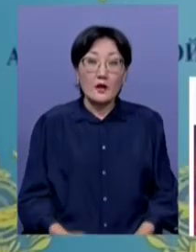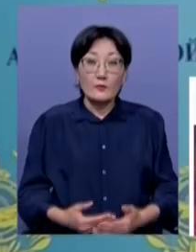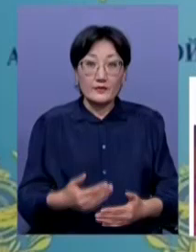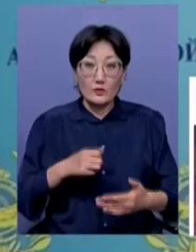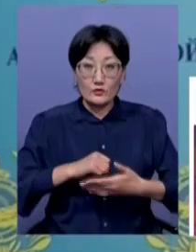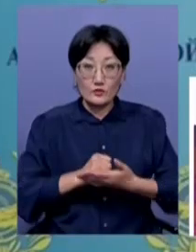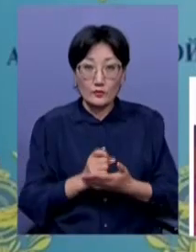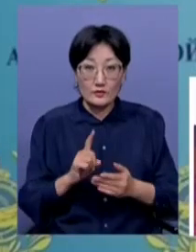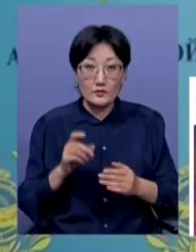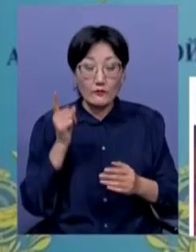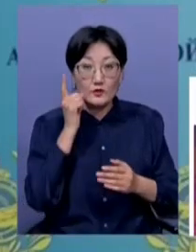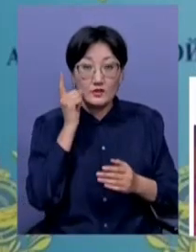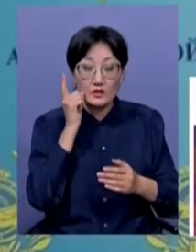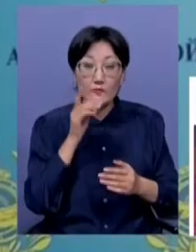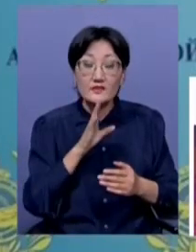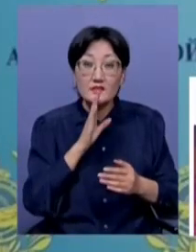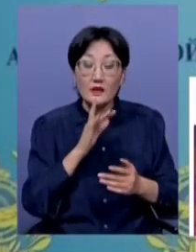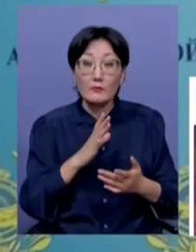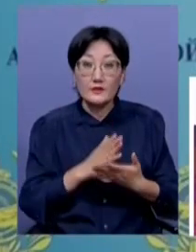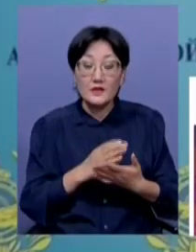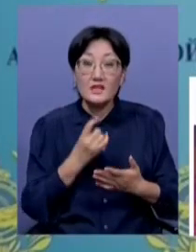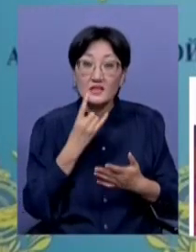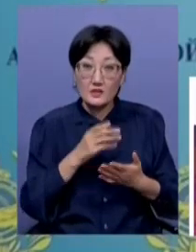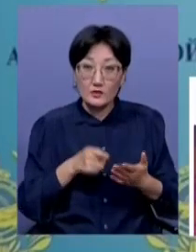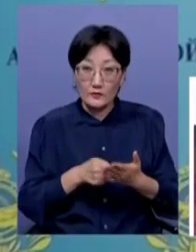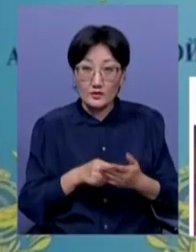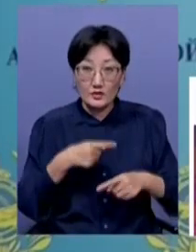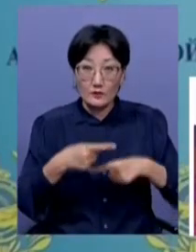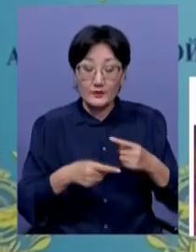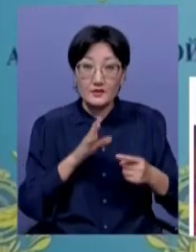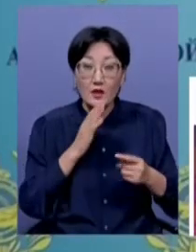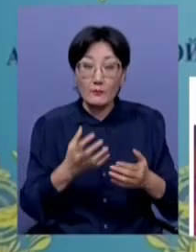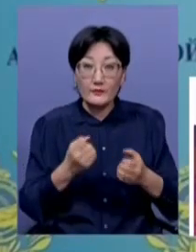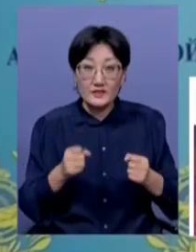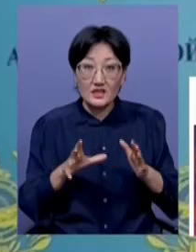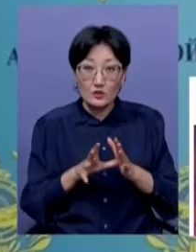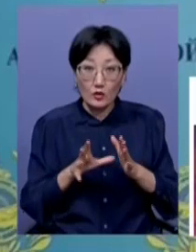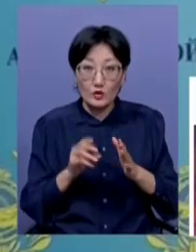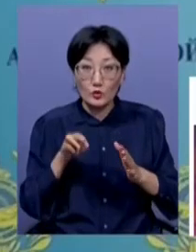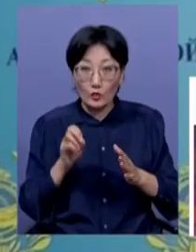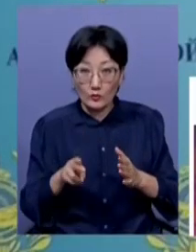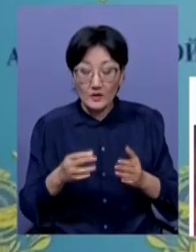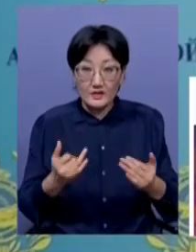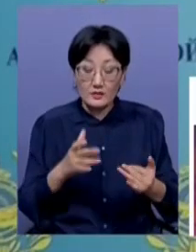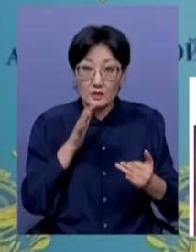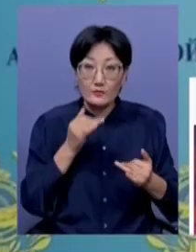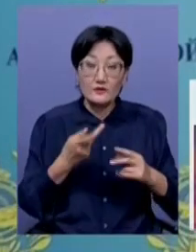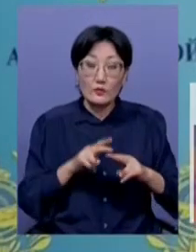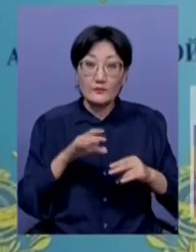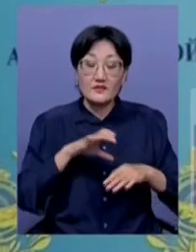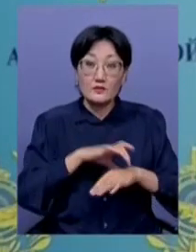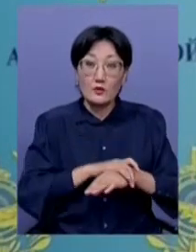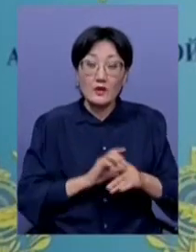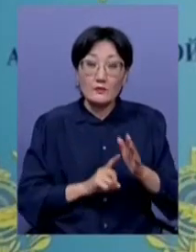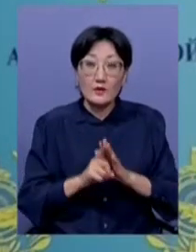Предварительно установлено, что сотовый телефон девочки находился на зарядке. Через него девочка получила электрический ток. В настоящее время по данному факту